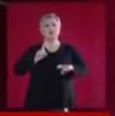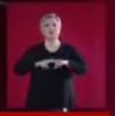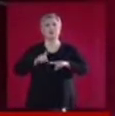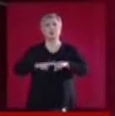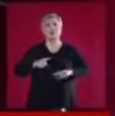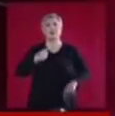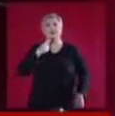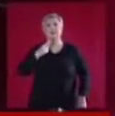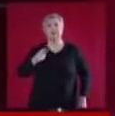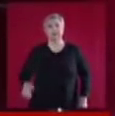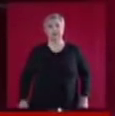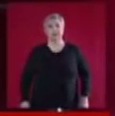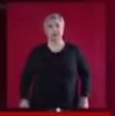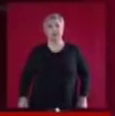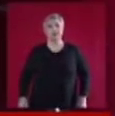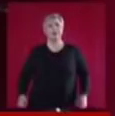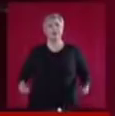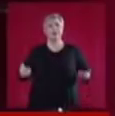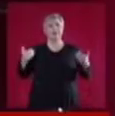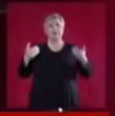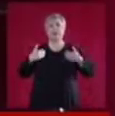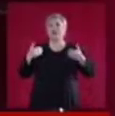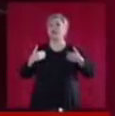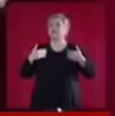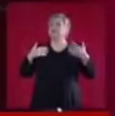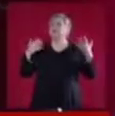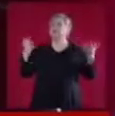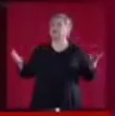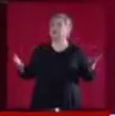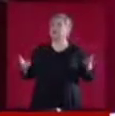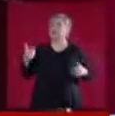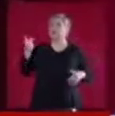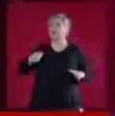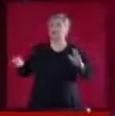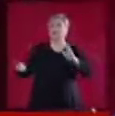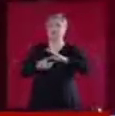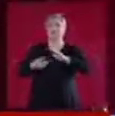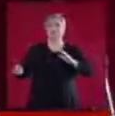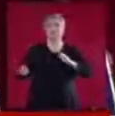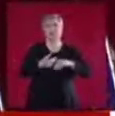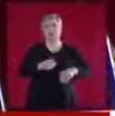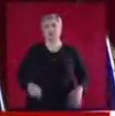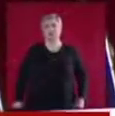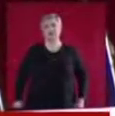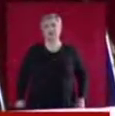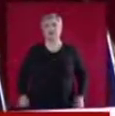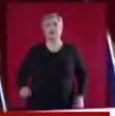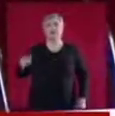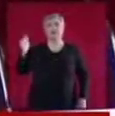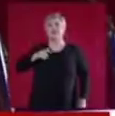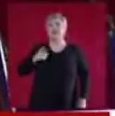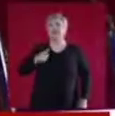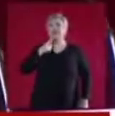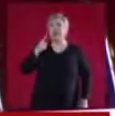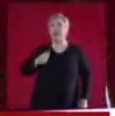έλεγαν ότι δήθεν θέλουμε τους μετανάστες και τους πρόσφυγες να λιάζονται στις πλατείες ενώ αυτοί τους ήθελαν στις φυλακές τους ήθελαν σε στρατόπεδα